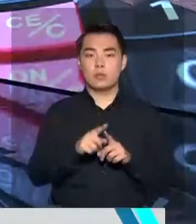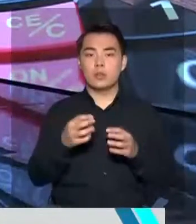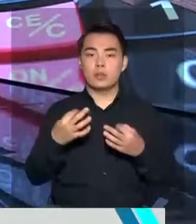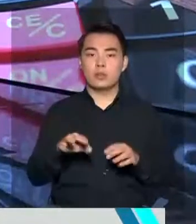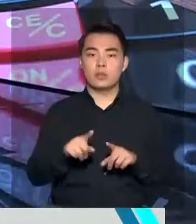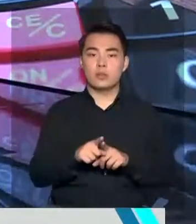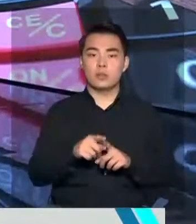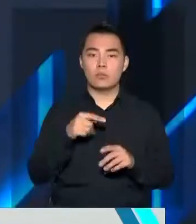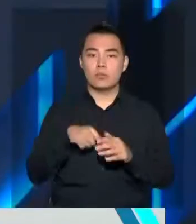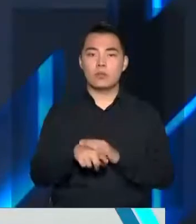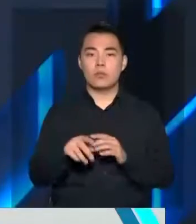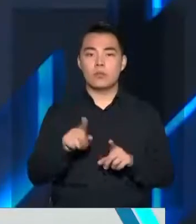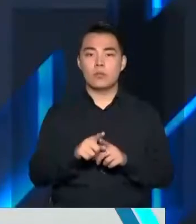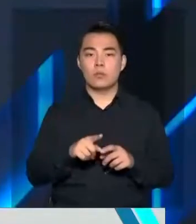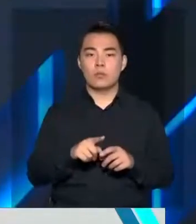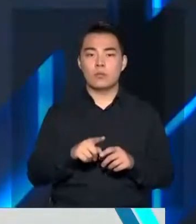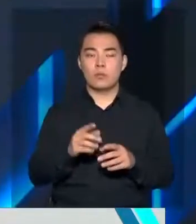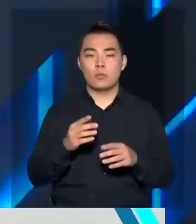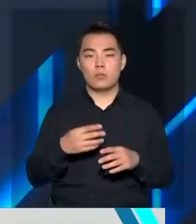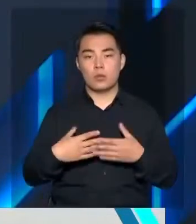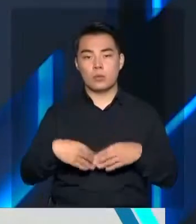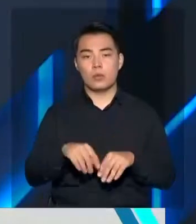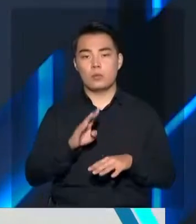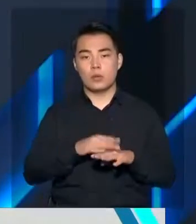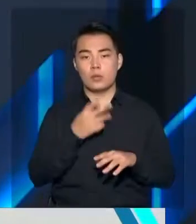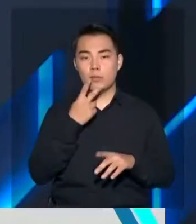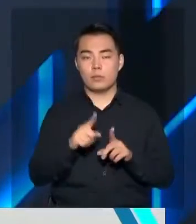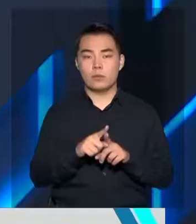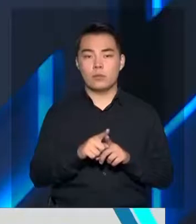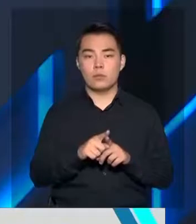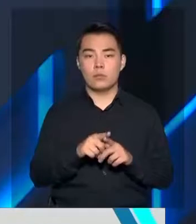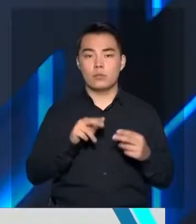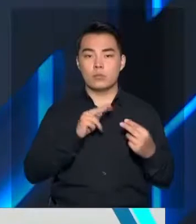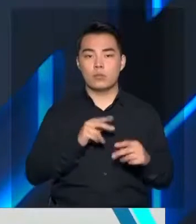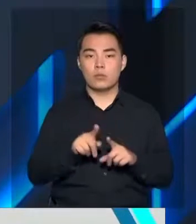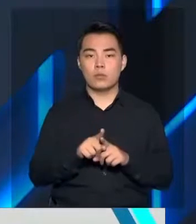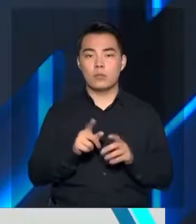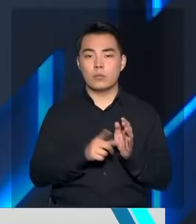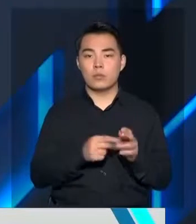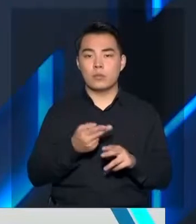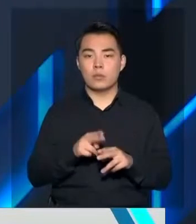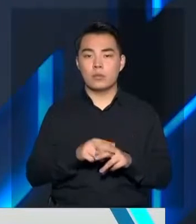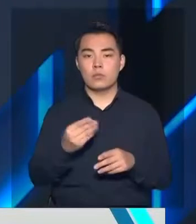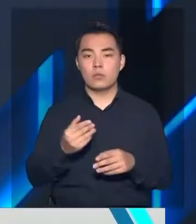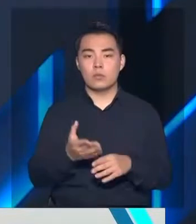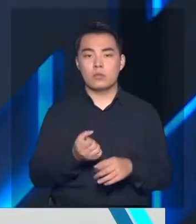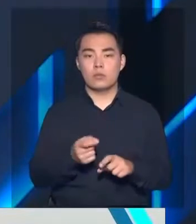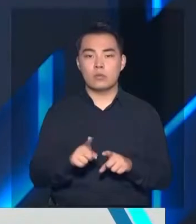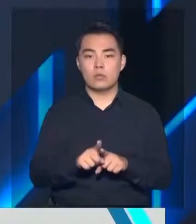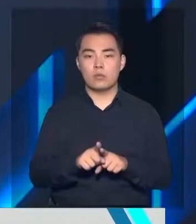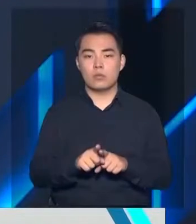өйткені отбасы банкі осыған дейін мынау еңбекақы, зейнетақы жинақтау қорындағы ақшаларды үлестірген